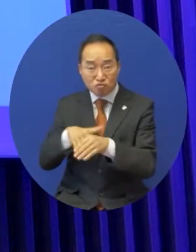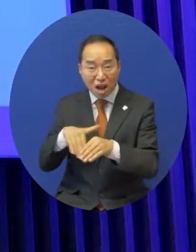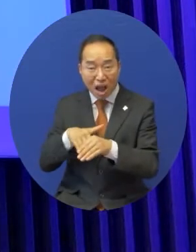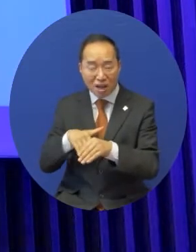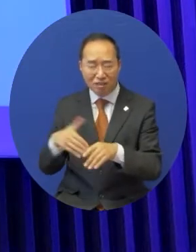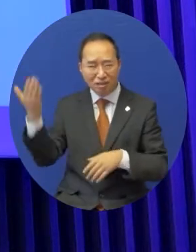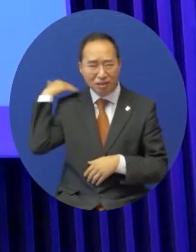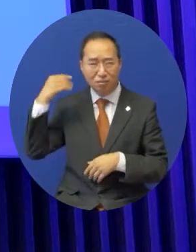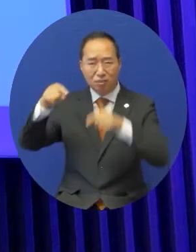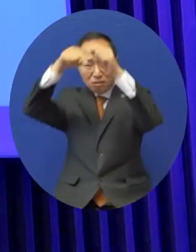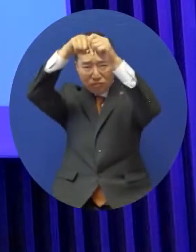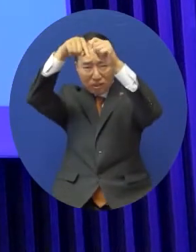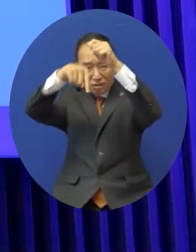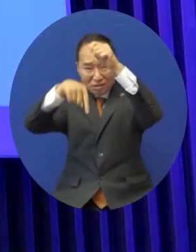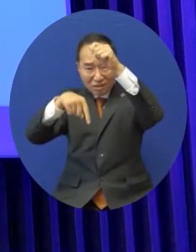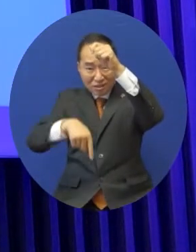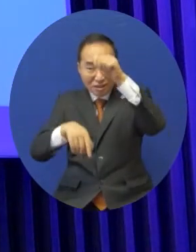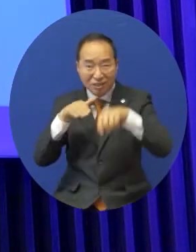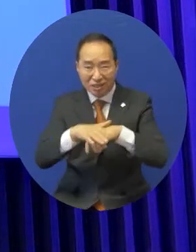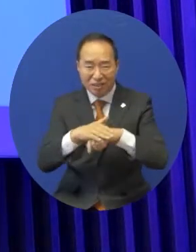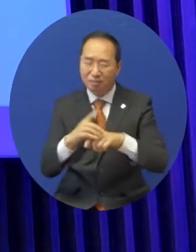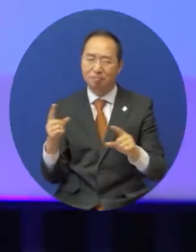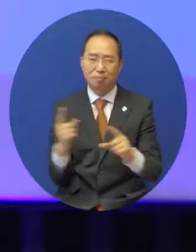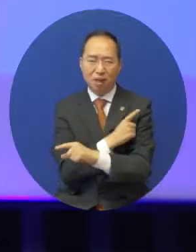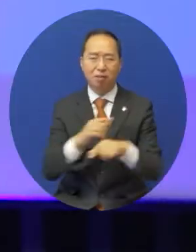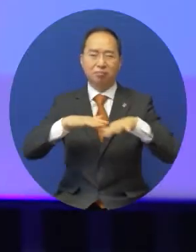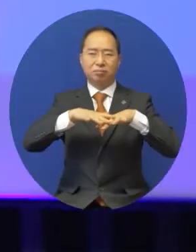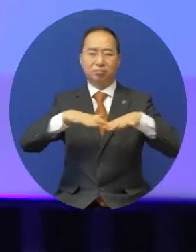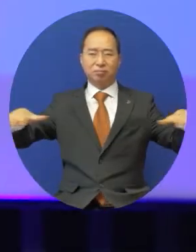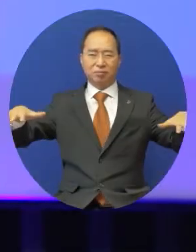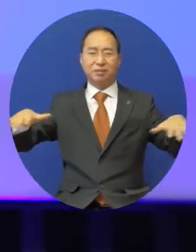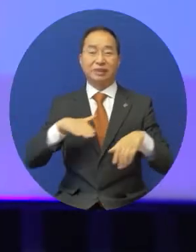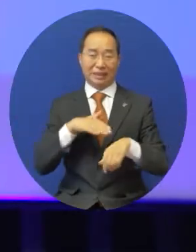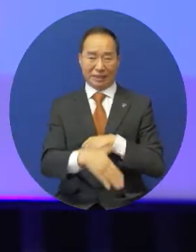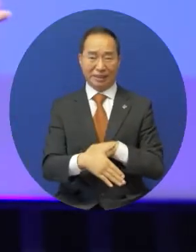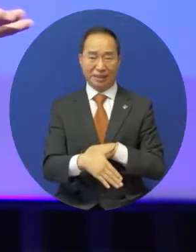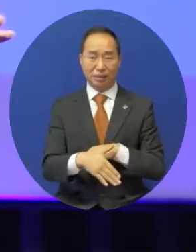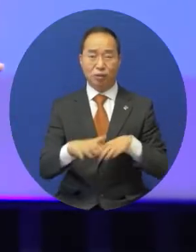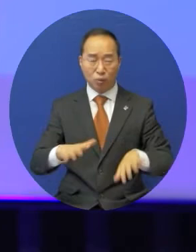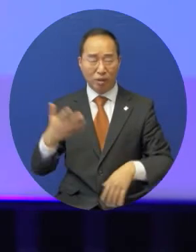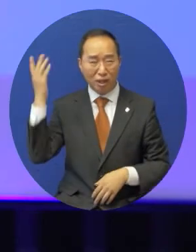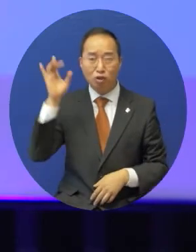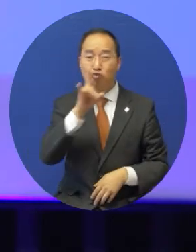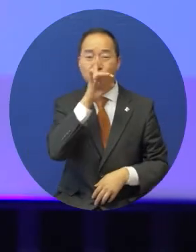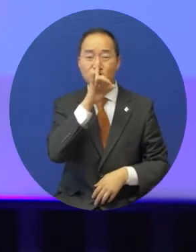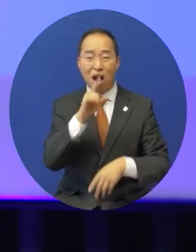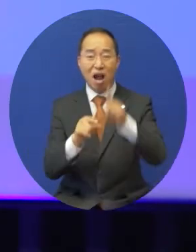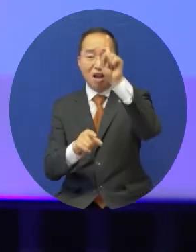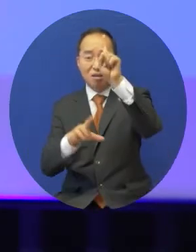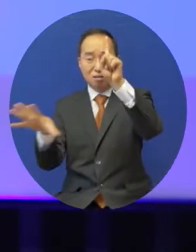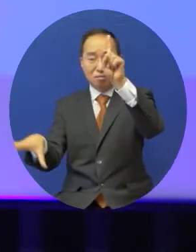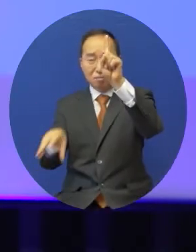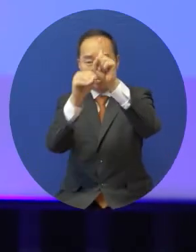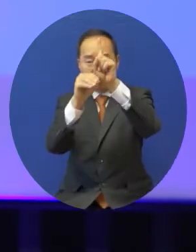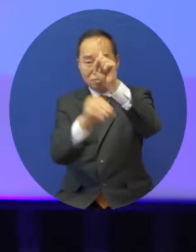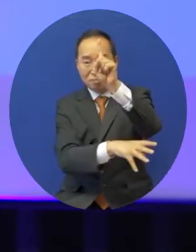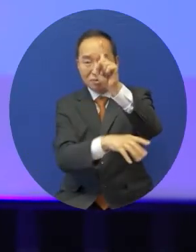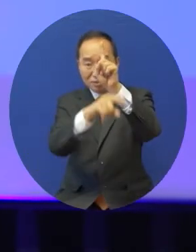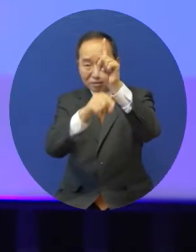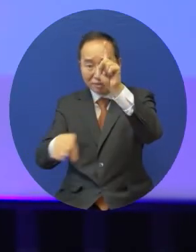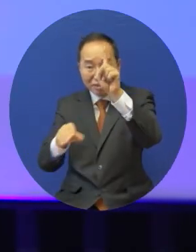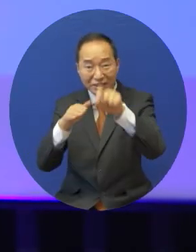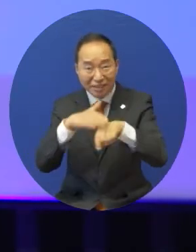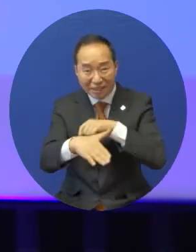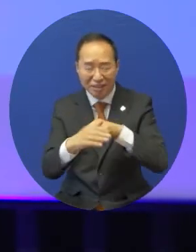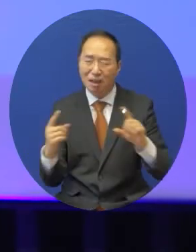수직적 문화에서 수평적 문화로 그리고 중앙 시스템 문화를 탈중앙화된 문화로 우리가